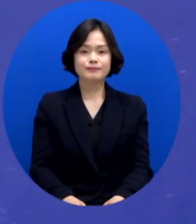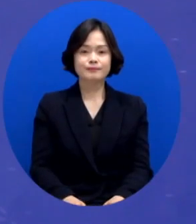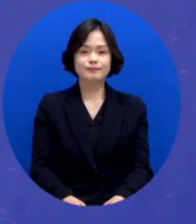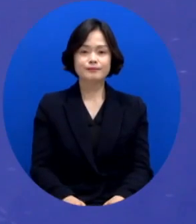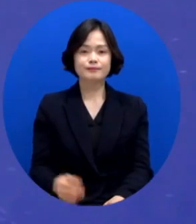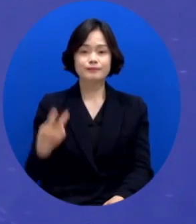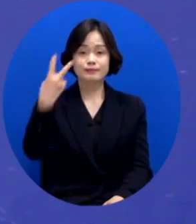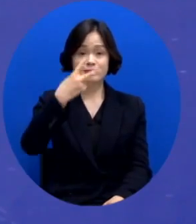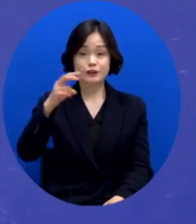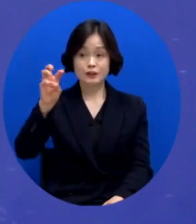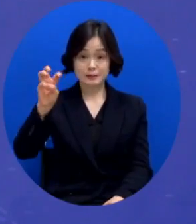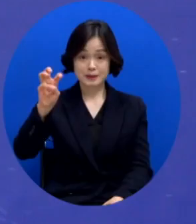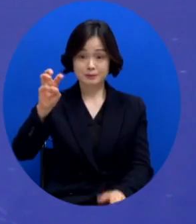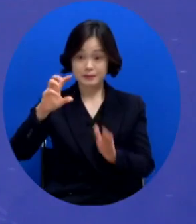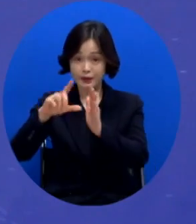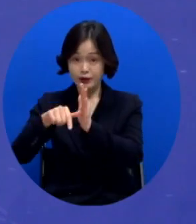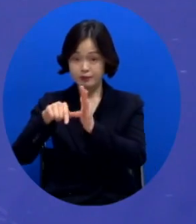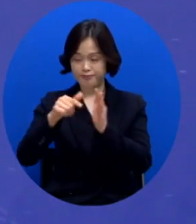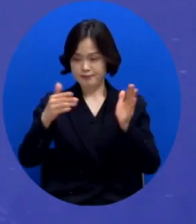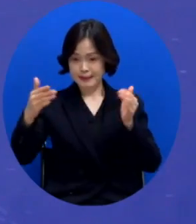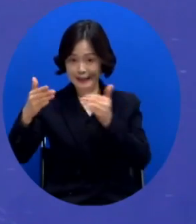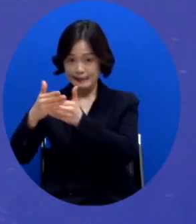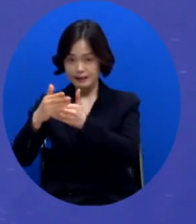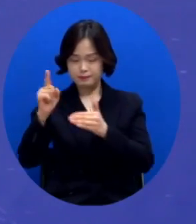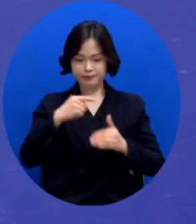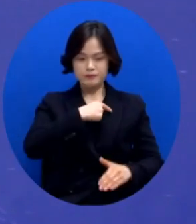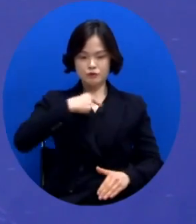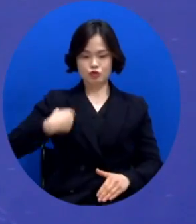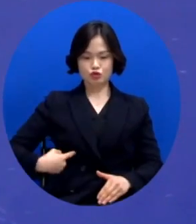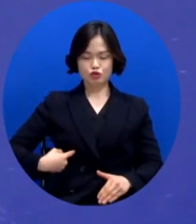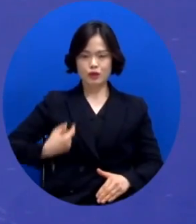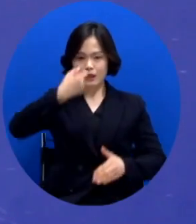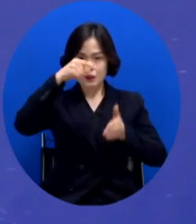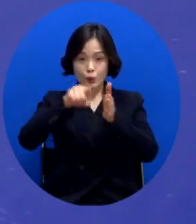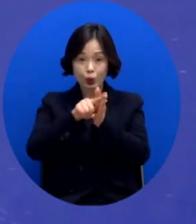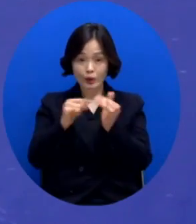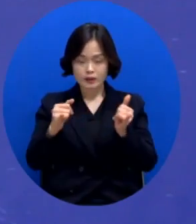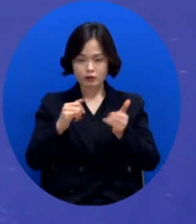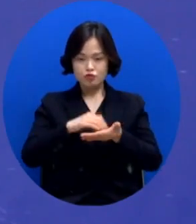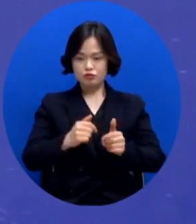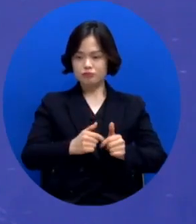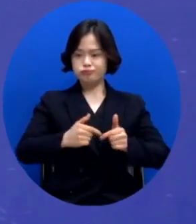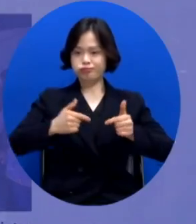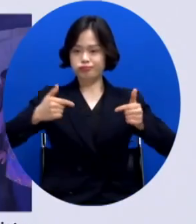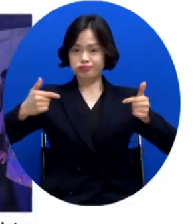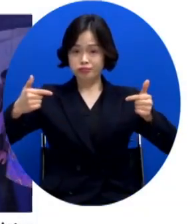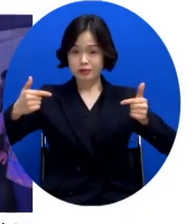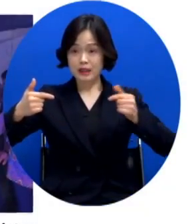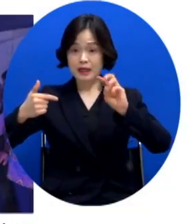오는 2030년까지 중국의 기독교인이 3억 명으로 늘어날 수도 있다는 전망이 나왔습니다.